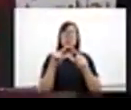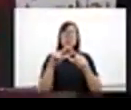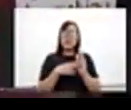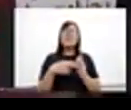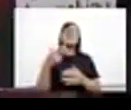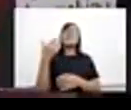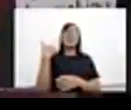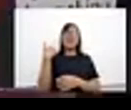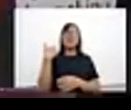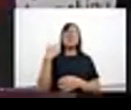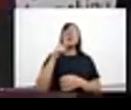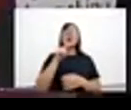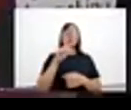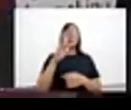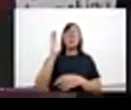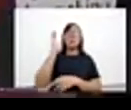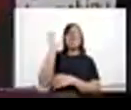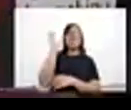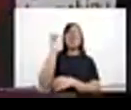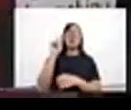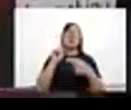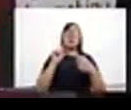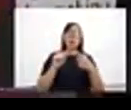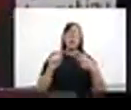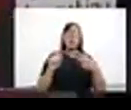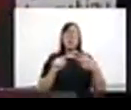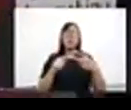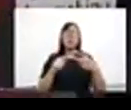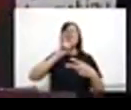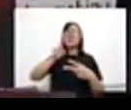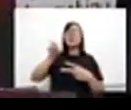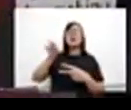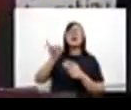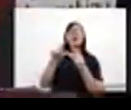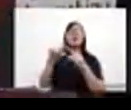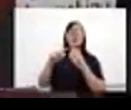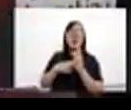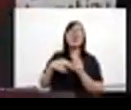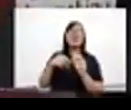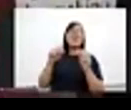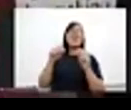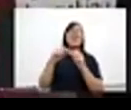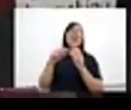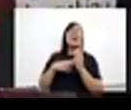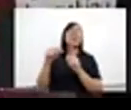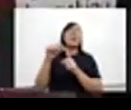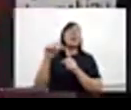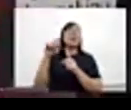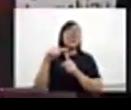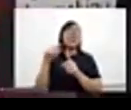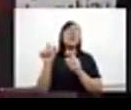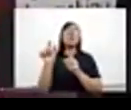puncak kedua disebut-sebut Terus tadi kolaborasi BNPT dengan YP Ternyata semuanya ini saling berkolaborasi ya ya